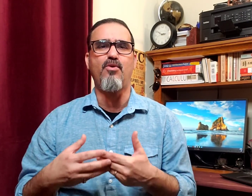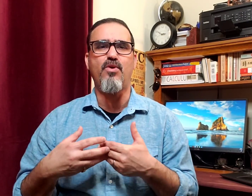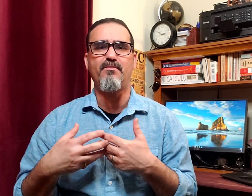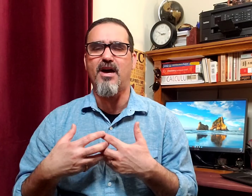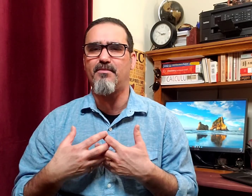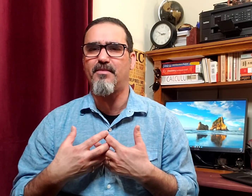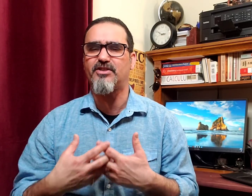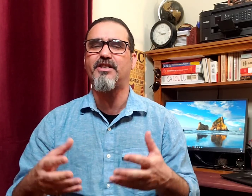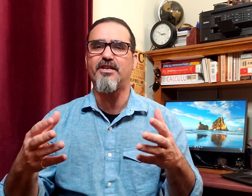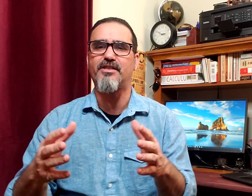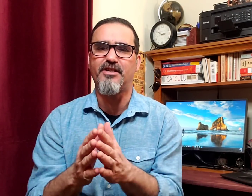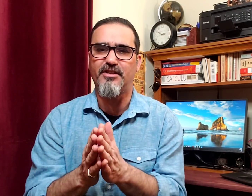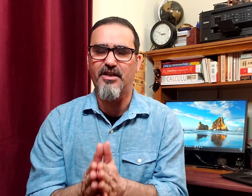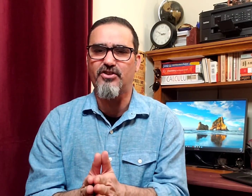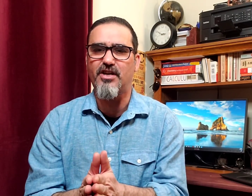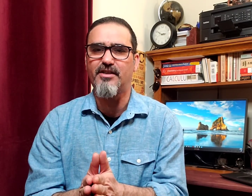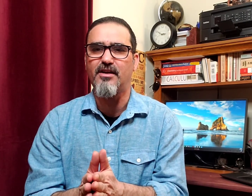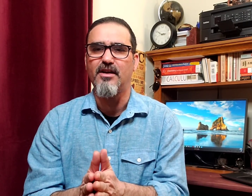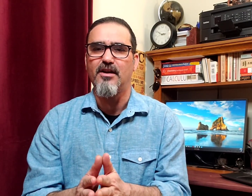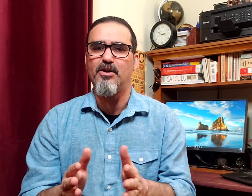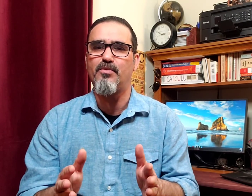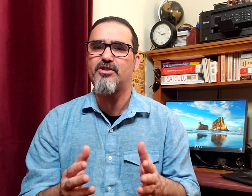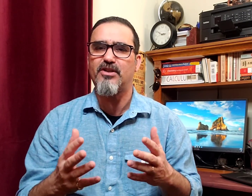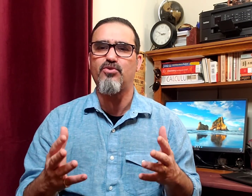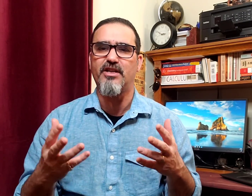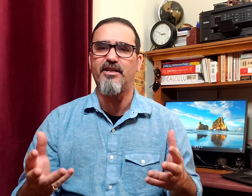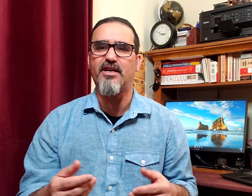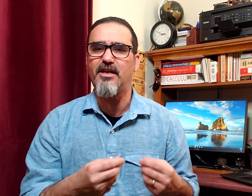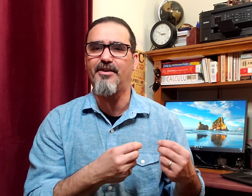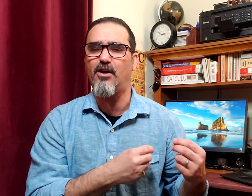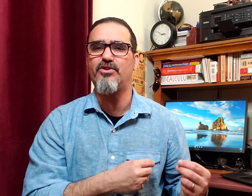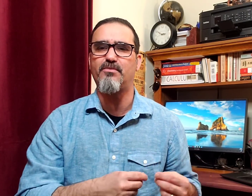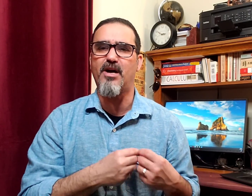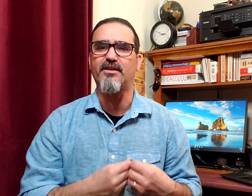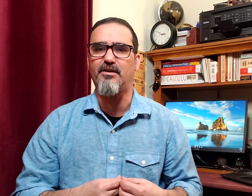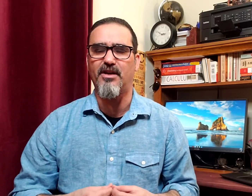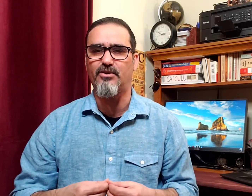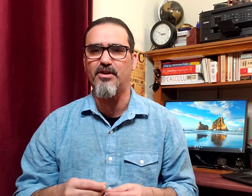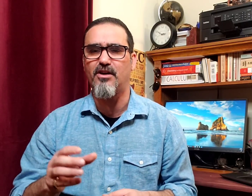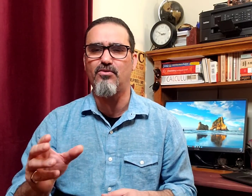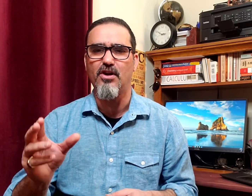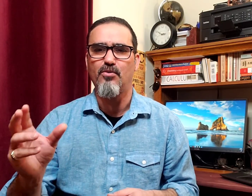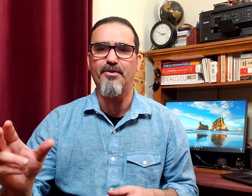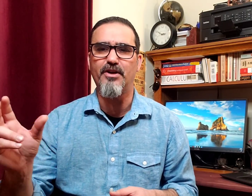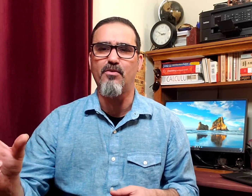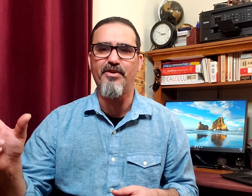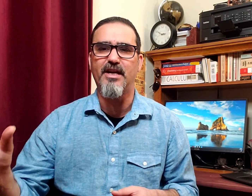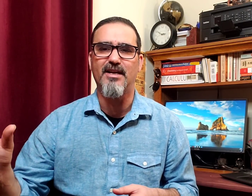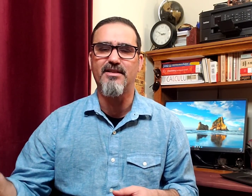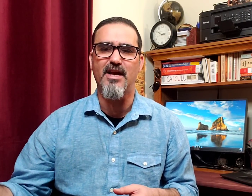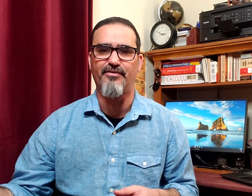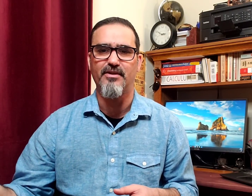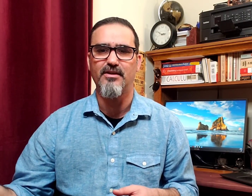بعدا أول ما خصني ندير هذا الشيء هذا، وباش ما نكونش على لساني غنحاول نجيب مقاطع من الخطبة ديالو ونوريكم